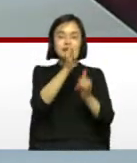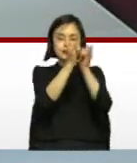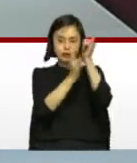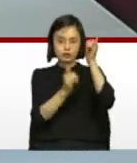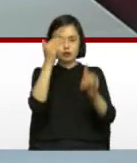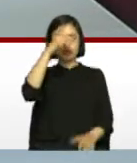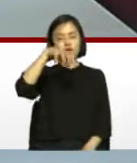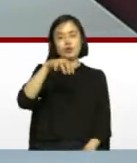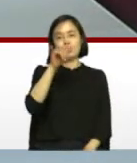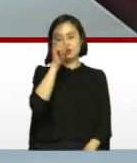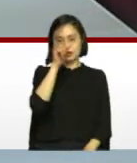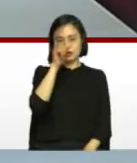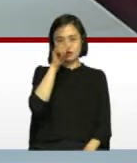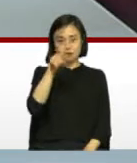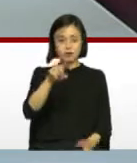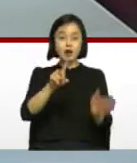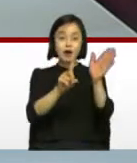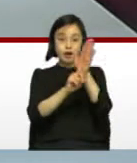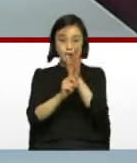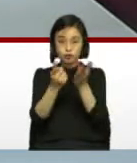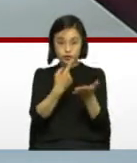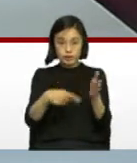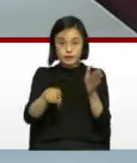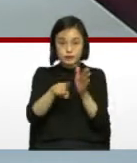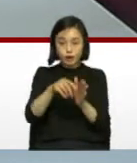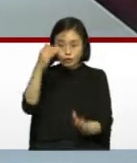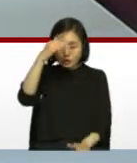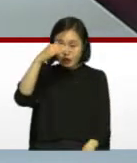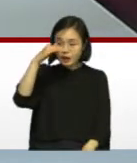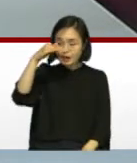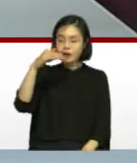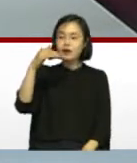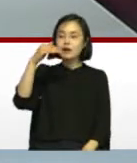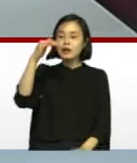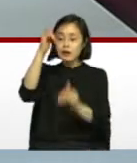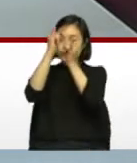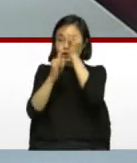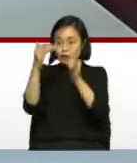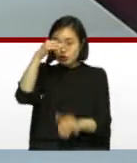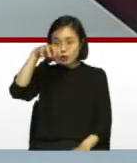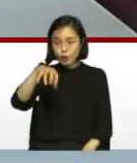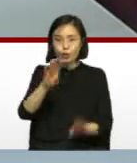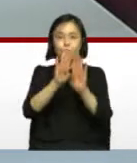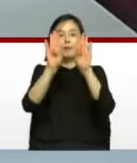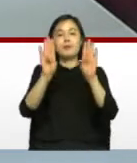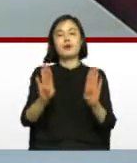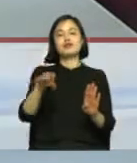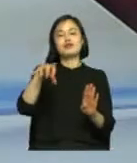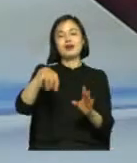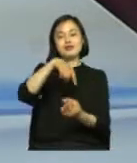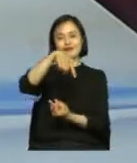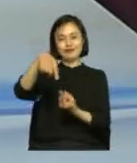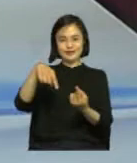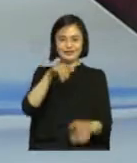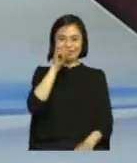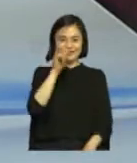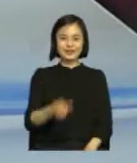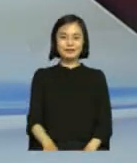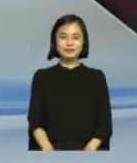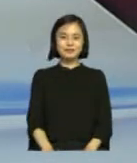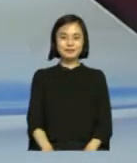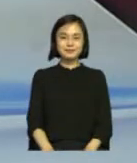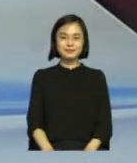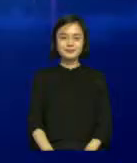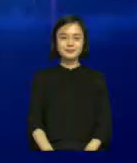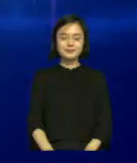이곳을 알리기 위한 박물관도 운영돼 봤는데요 최근 리모델링 공사를 마치고 새롭게 문을 열었습니다 박영창